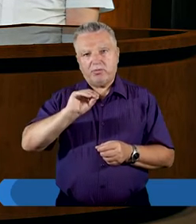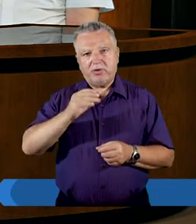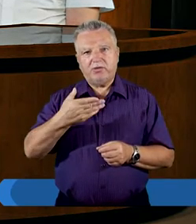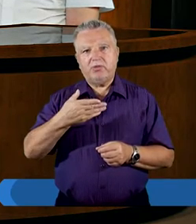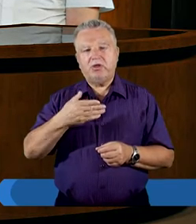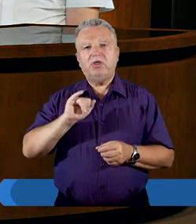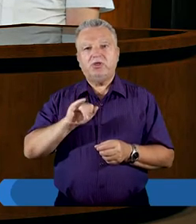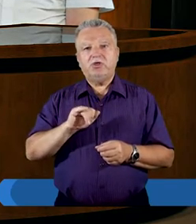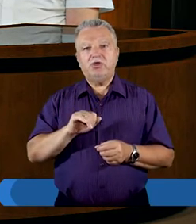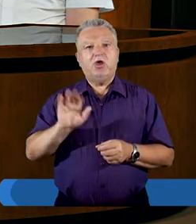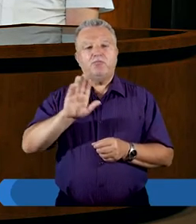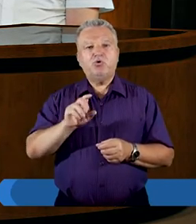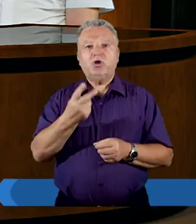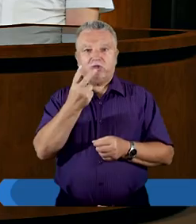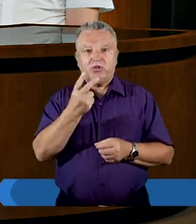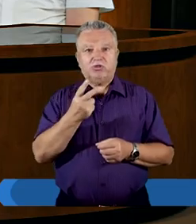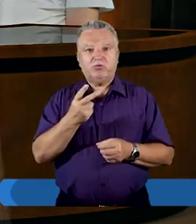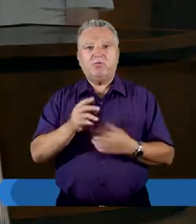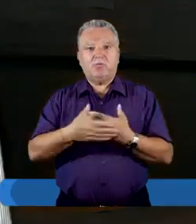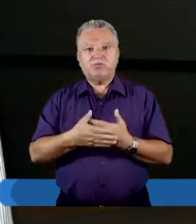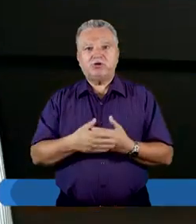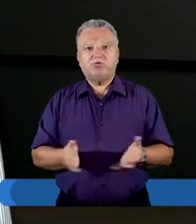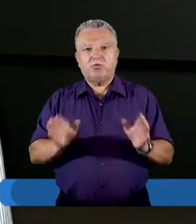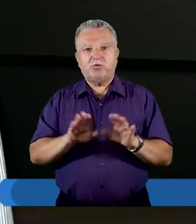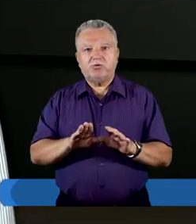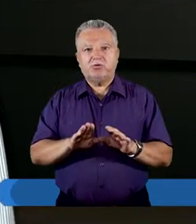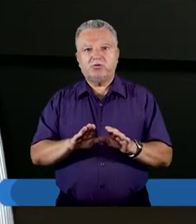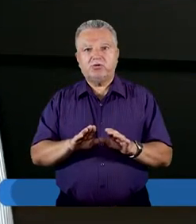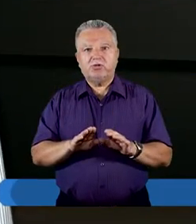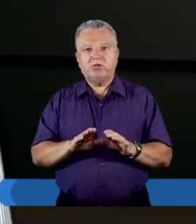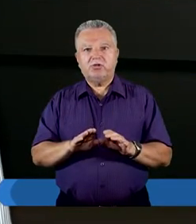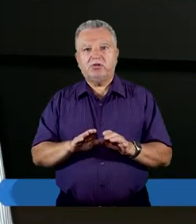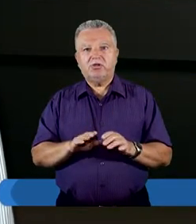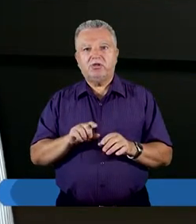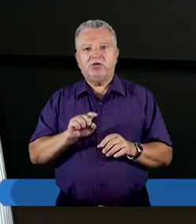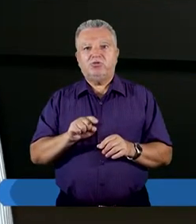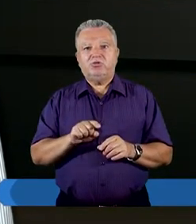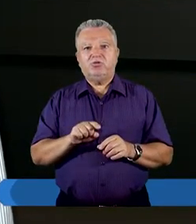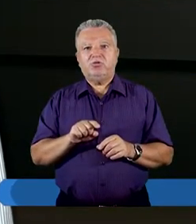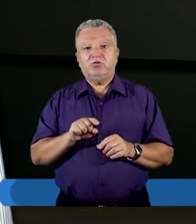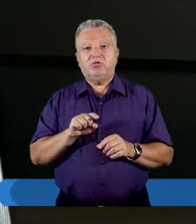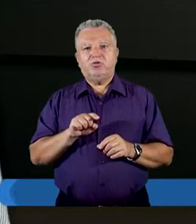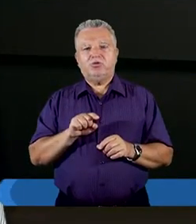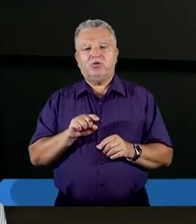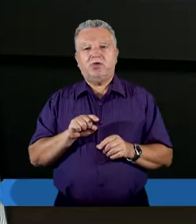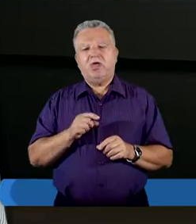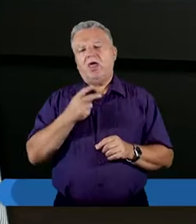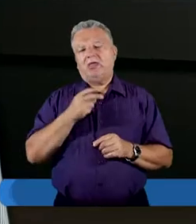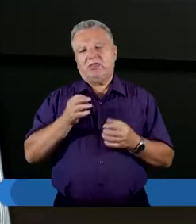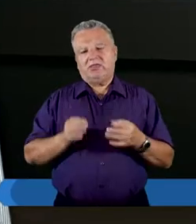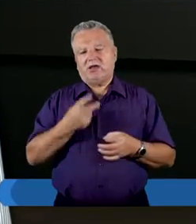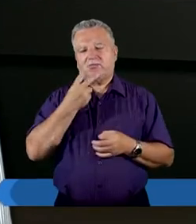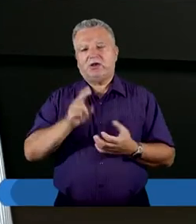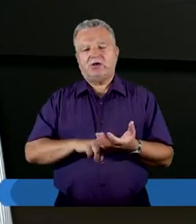pobłogosławił. Wszystko się jakoś szczęśliwie poukładało, słuchajcie, ma dzieci. Zdrowe dzieci, to jest wielkie błogosławieństwo. Patrzy na swoje córki,